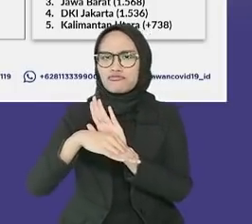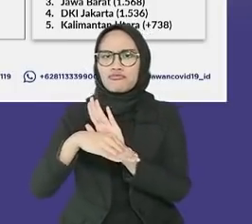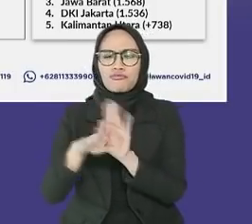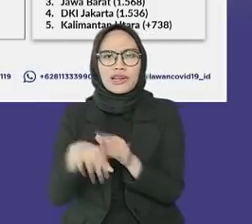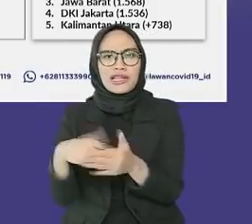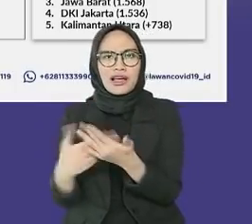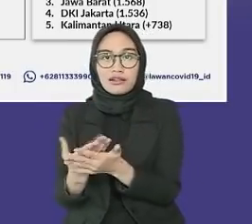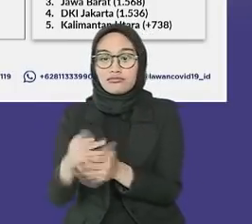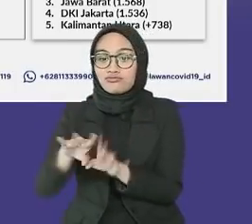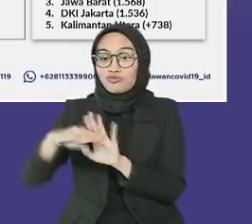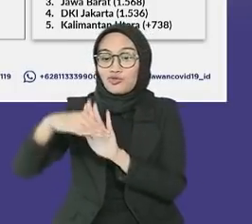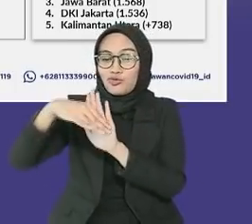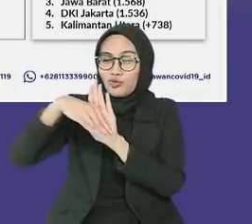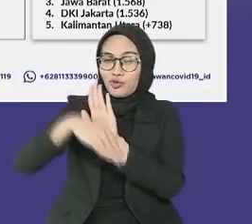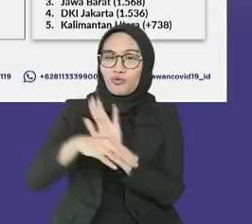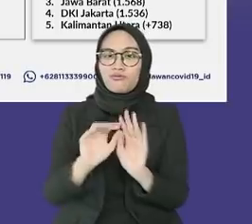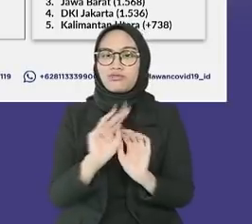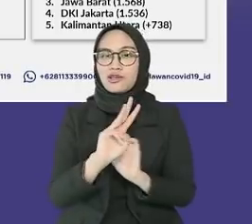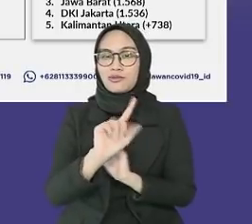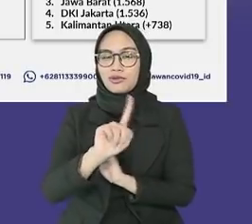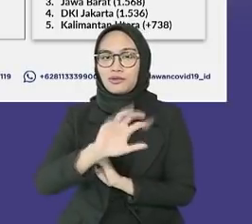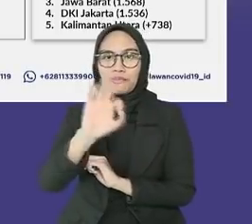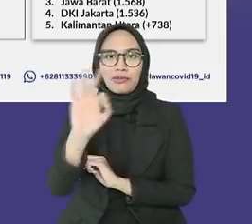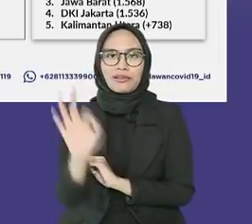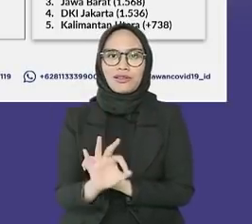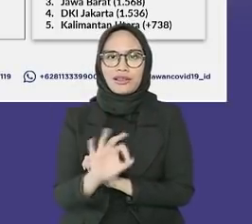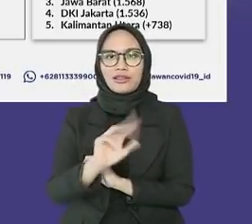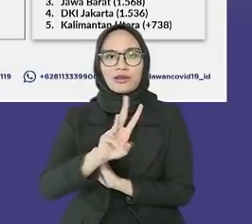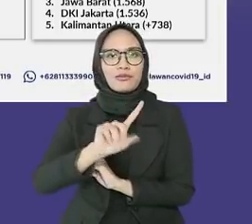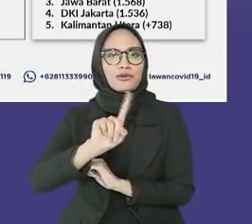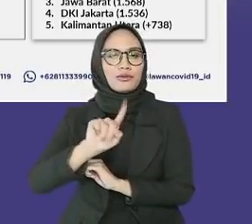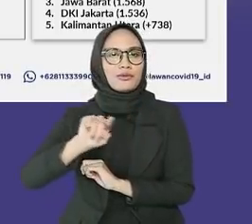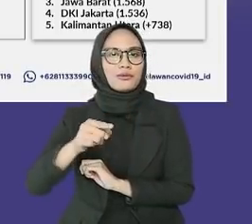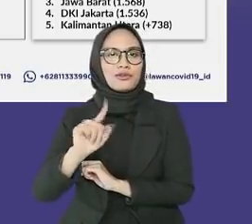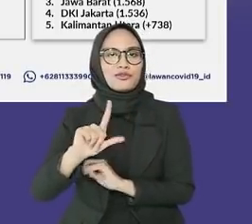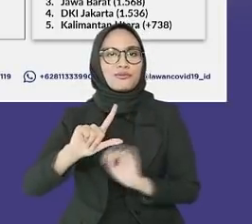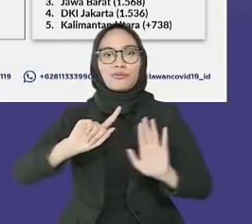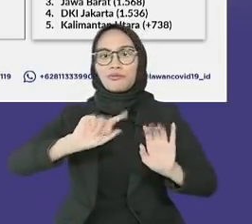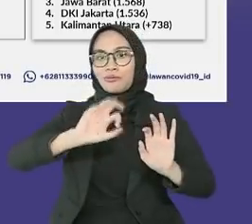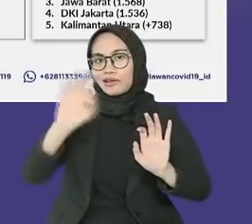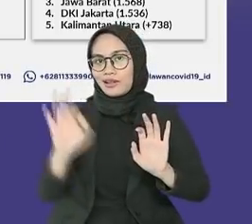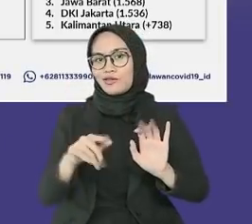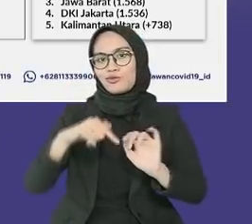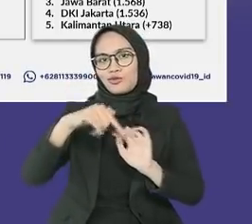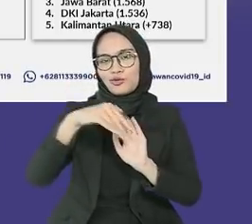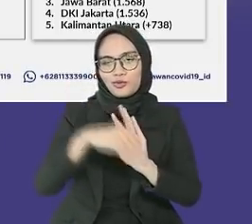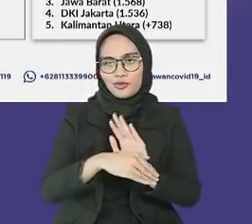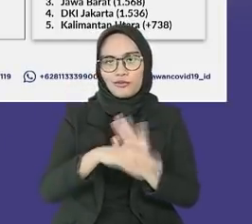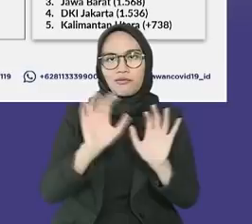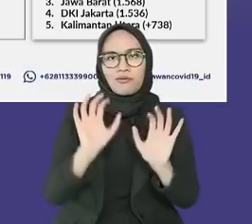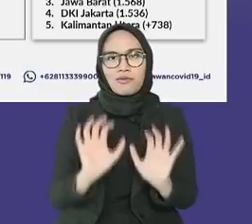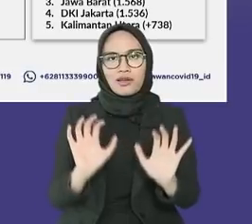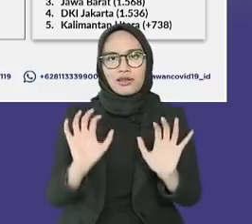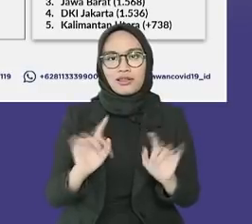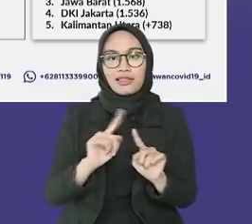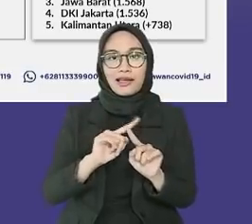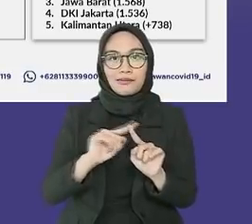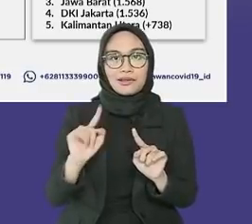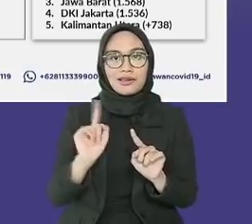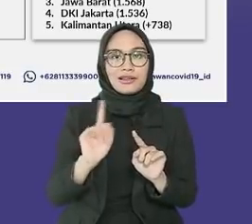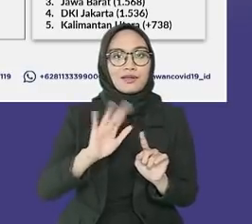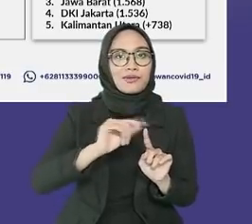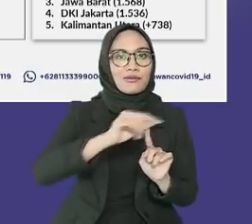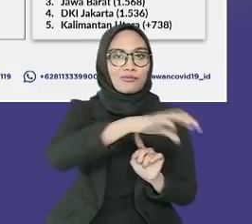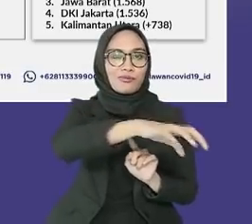kasus positif, yaitu turun 31,7%. Meski demikian, masih ada 5 provinsi